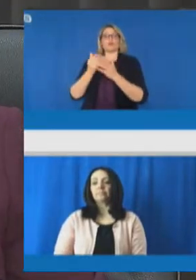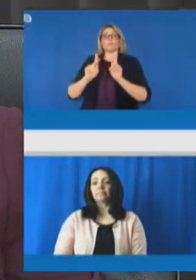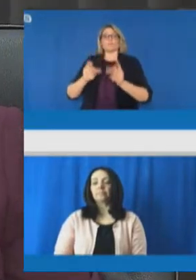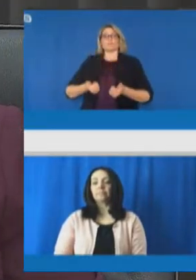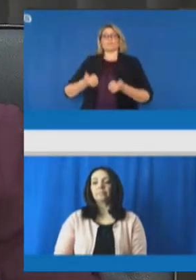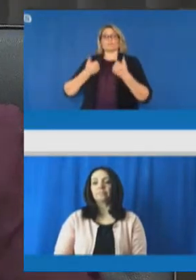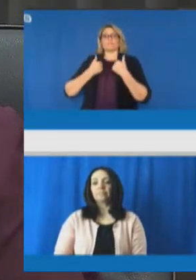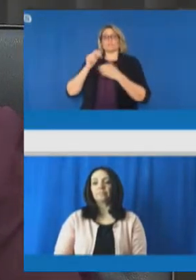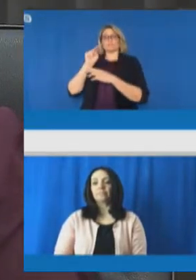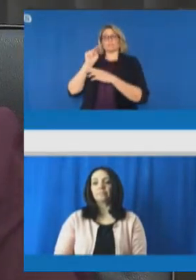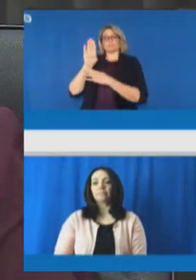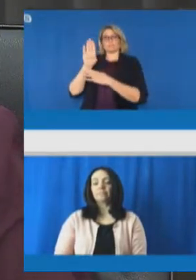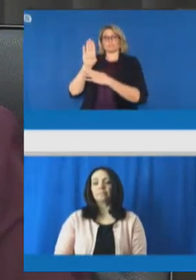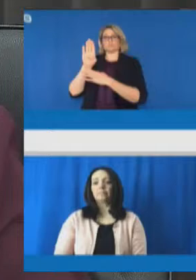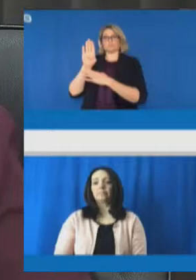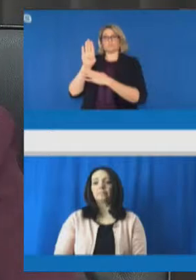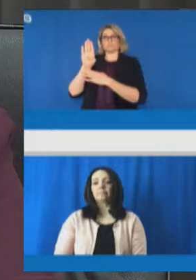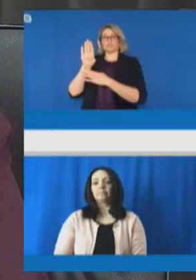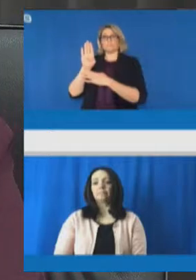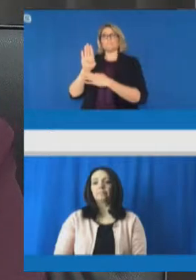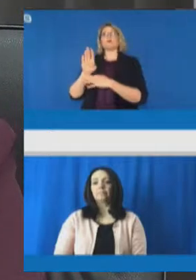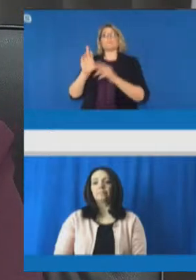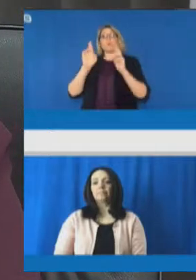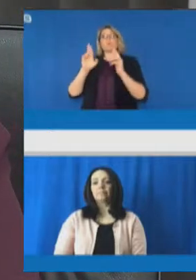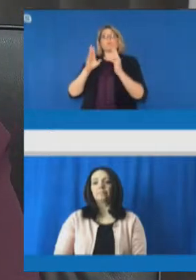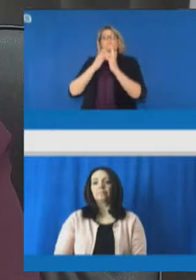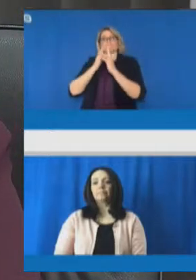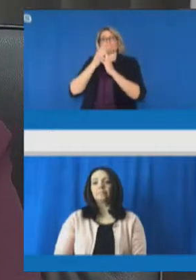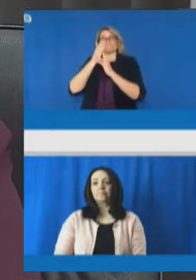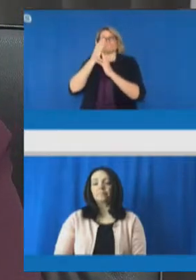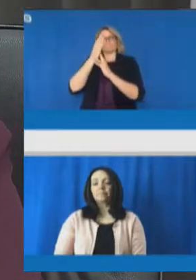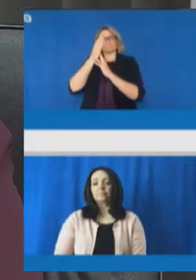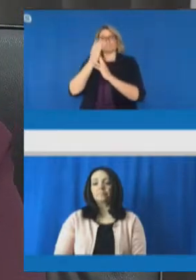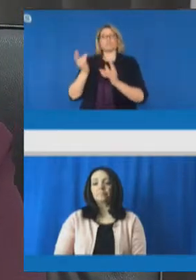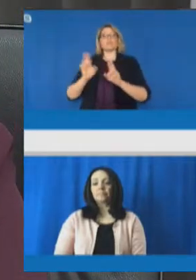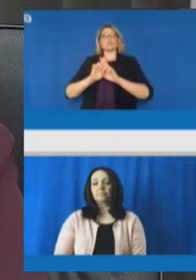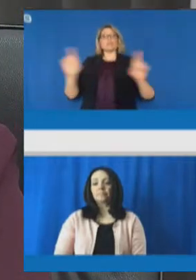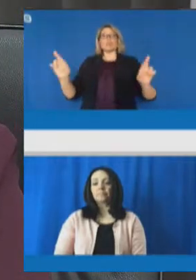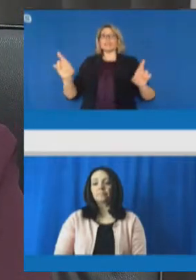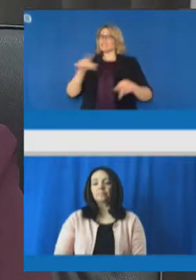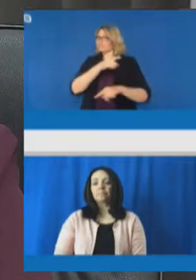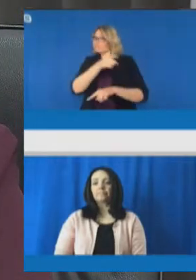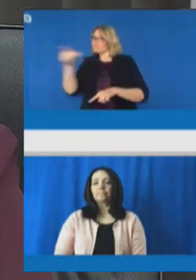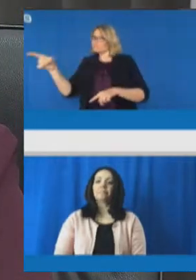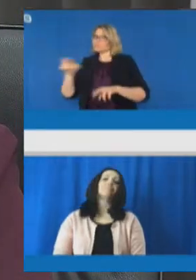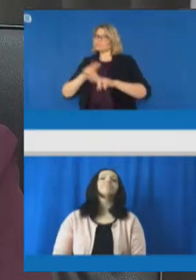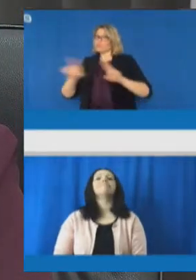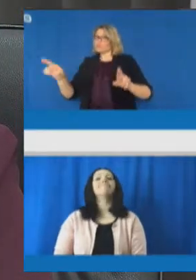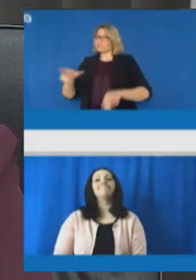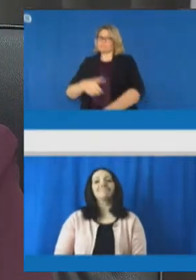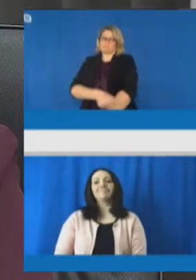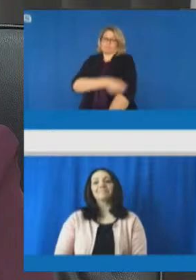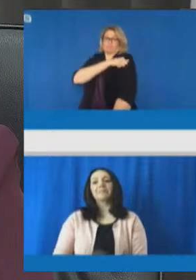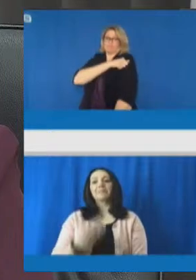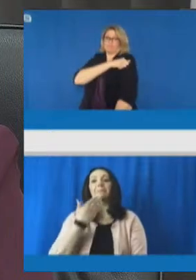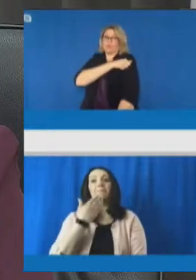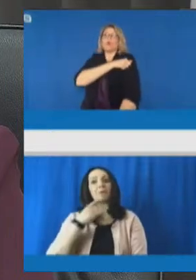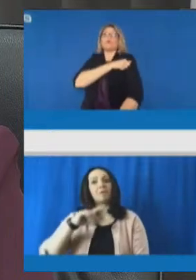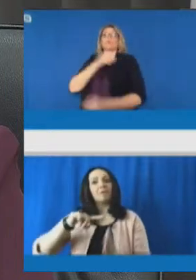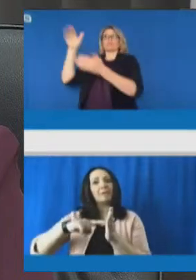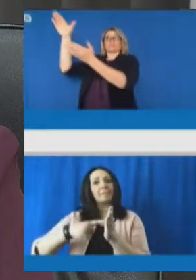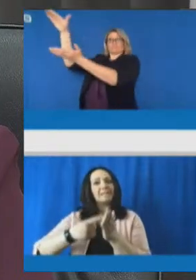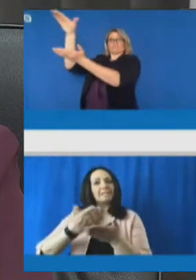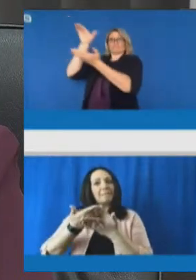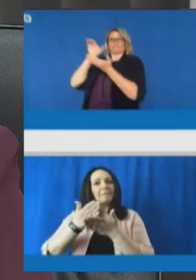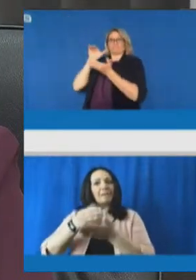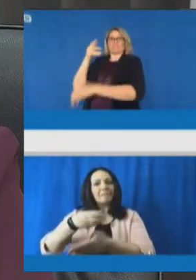plan. La première phase du plan, à savoir vacciner les résidents très vulnérables des foyers de soins et des autres